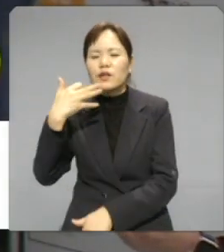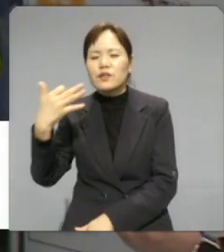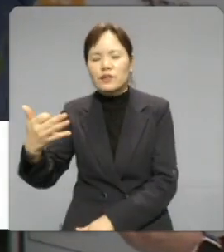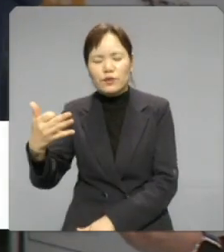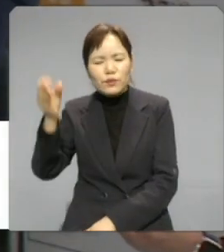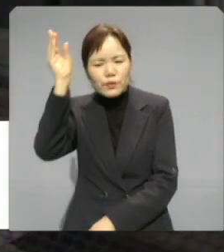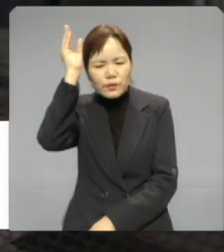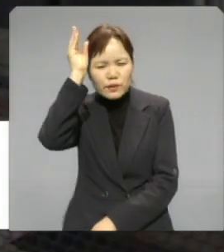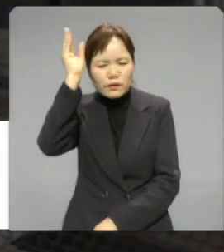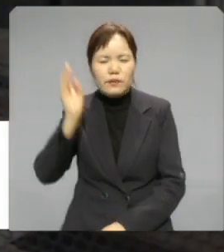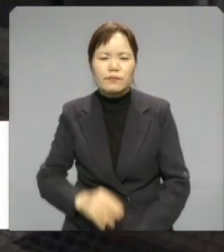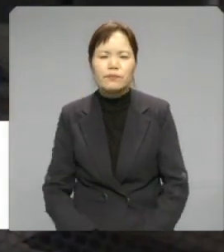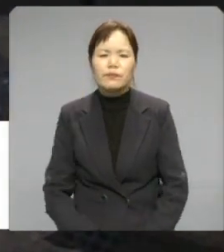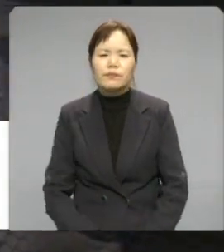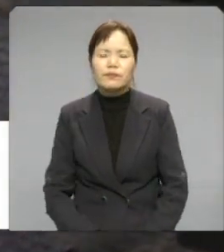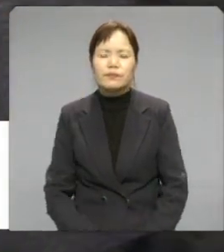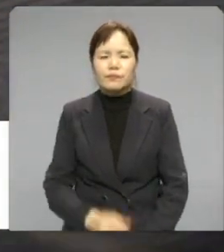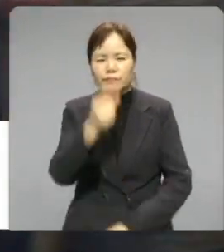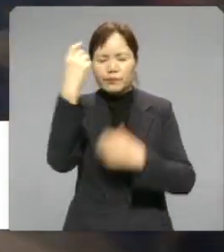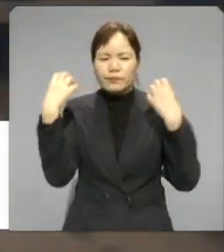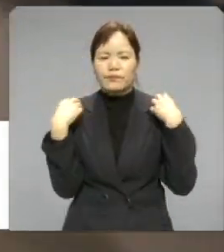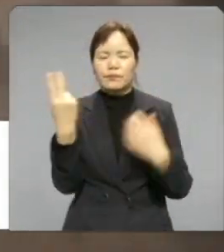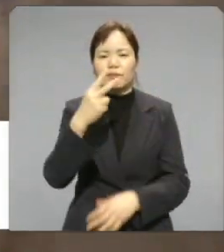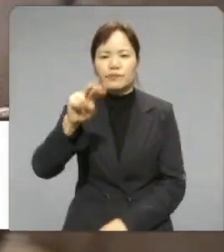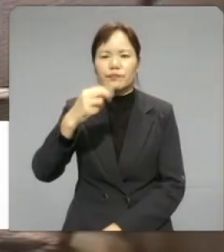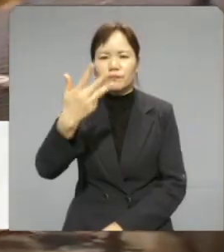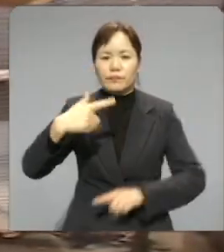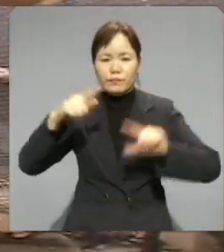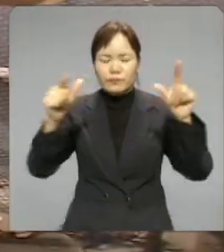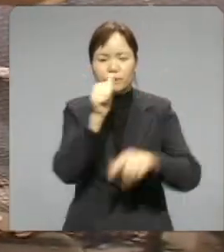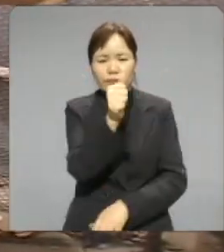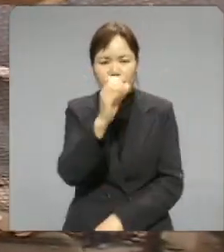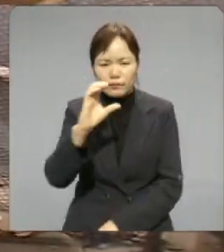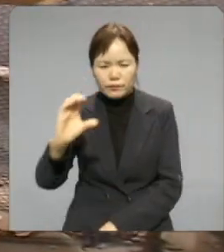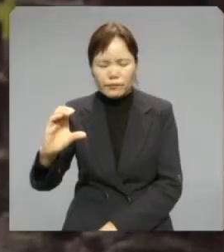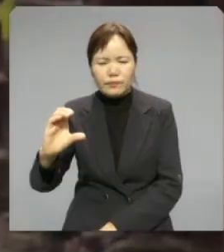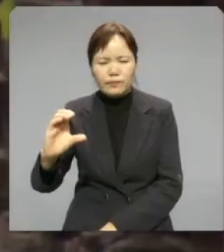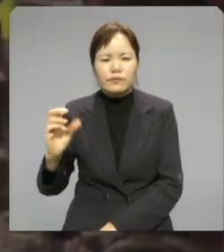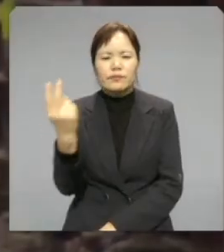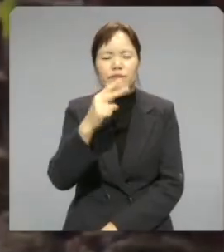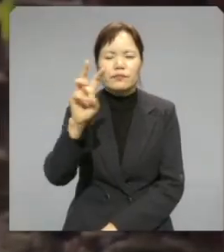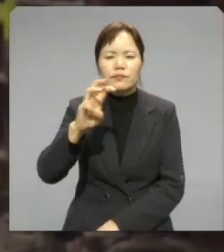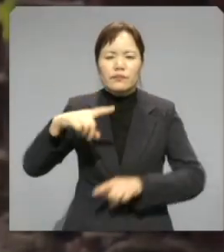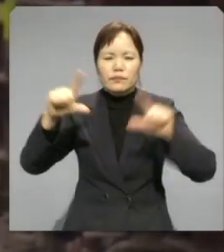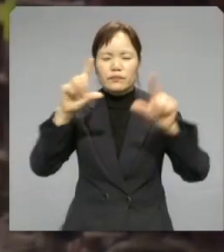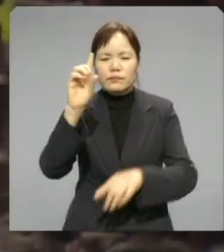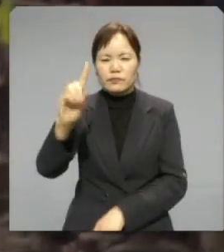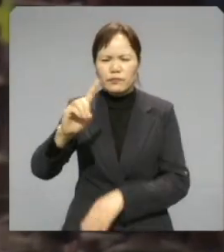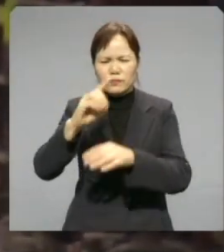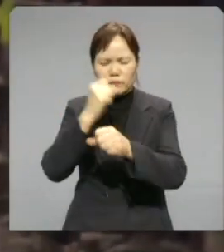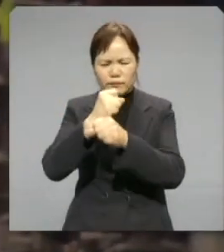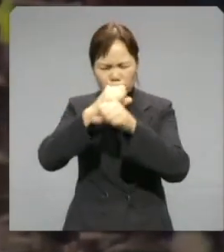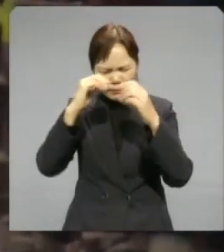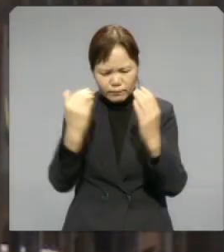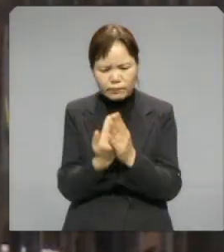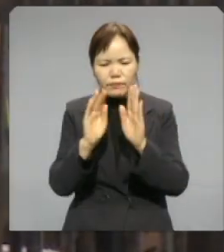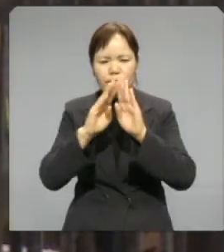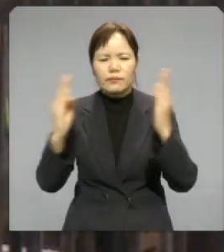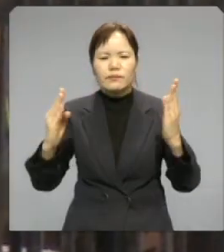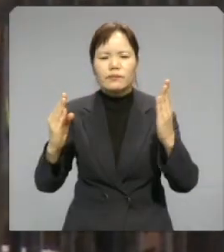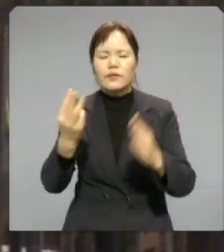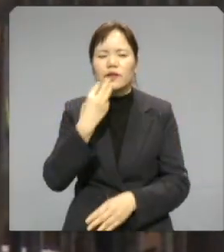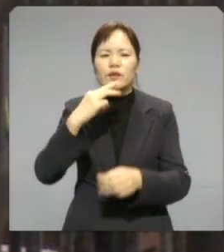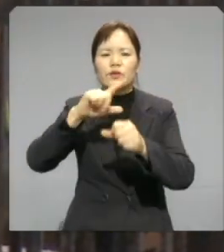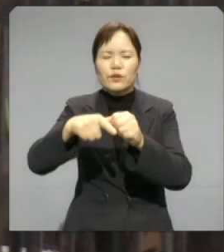걸로 기대됩니다. 정부는 2028년 AC 노선, 2030년 B 노선을 완전 개통해